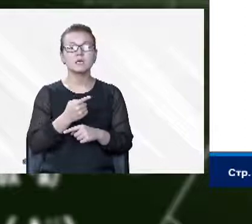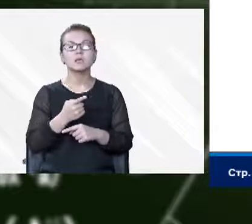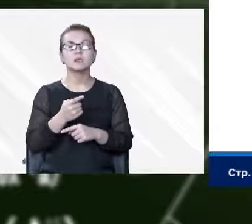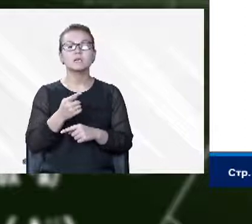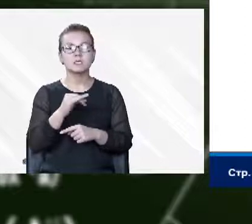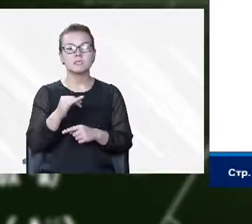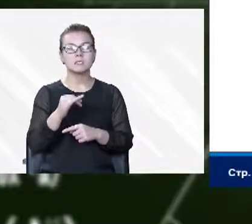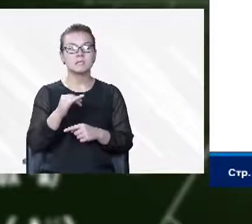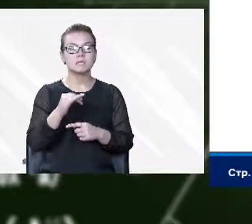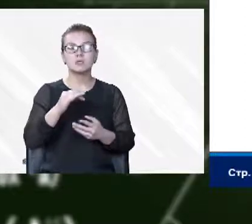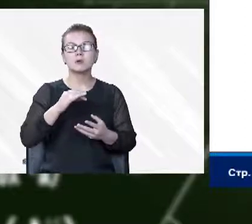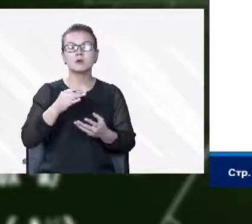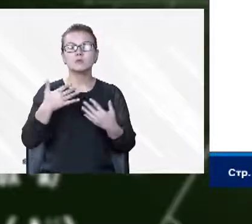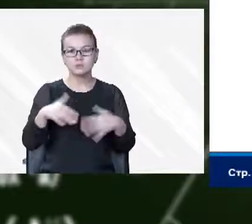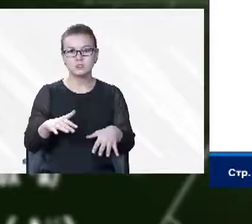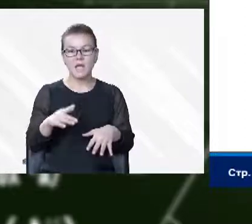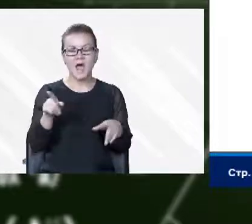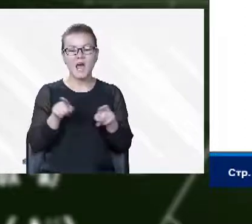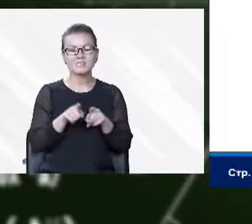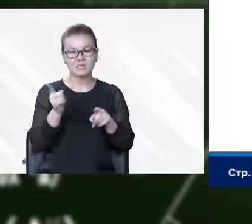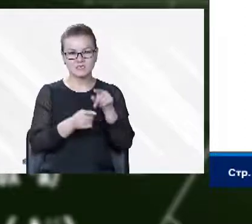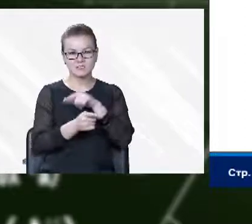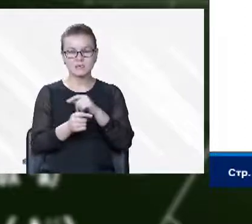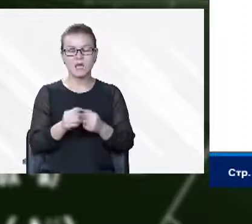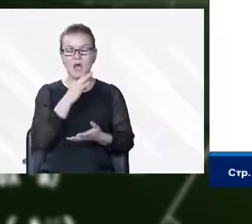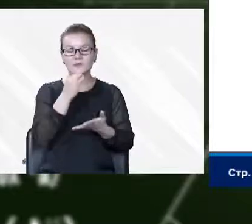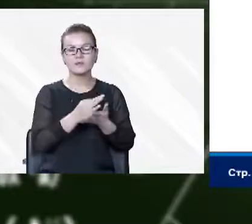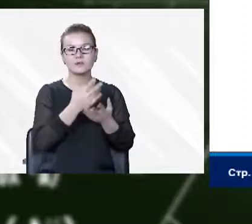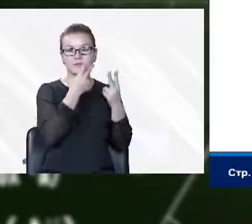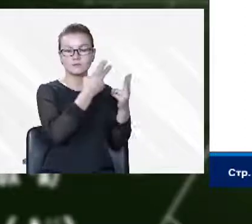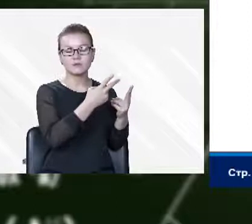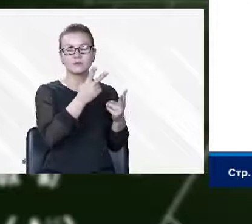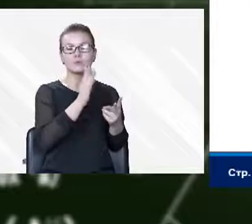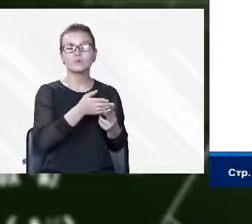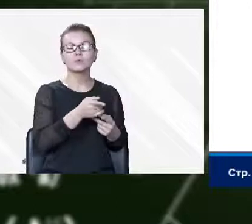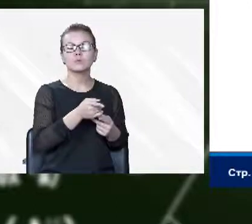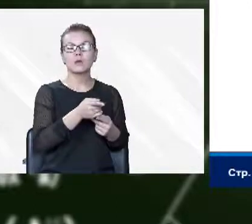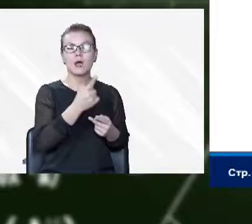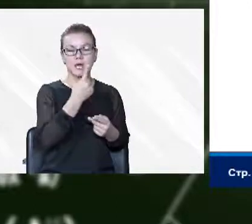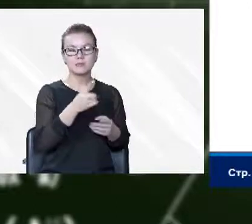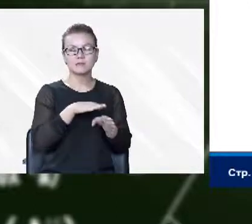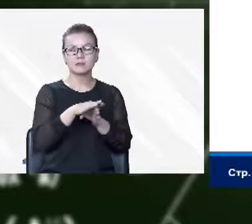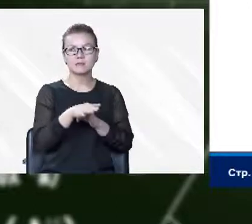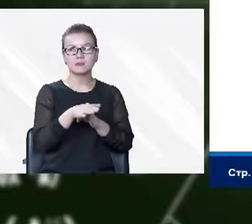с одинаковыми знаменателями. В ответе, как вы видите, получилось